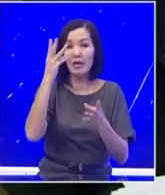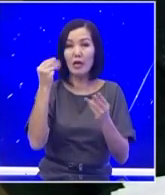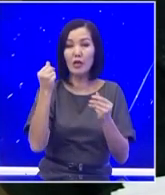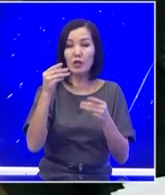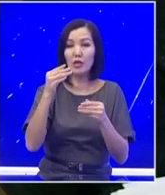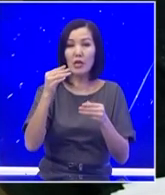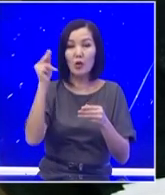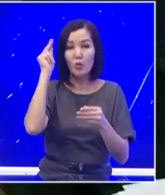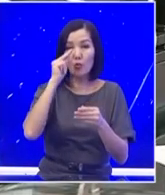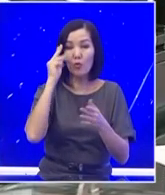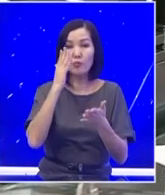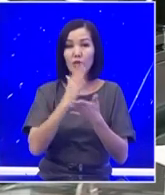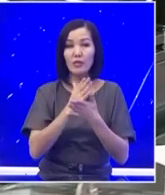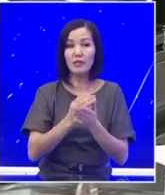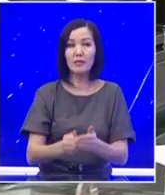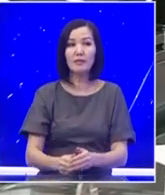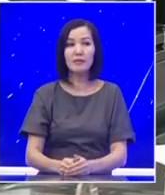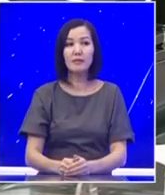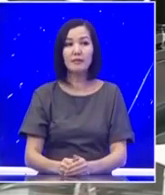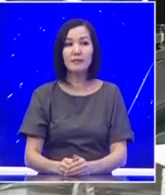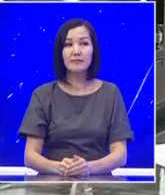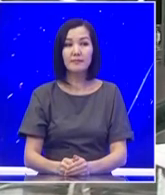мамандығы бойынша білім алып жатыр.